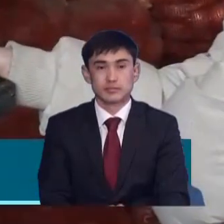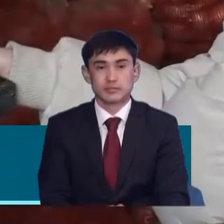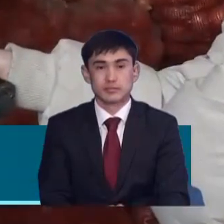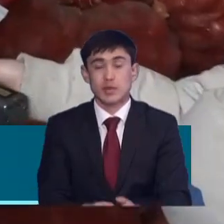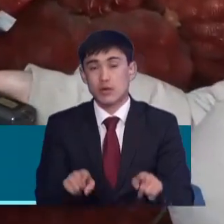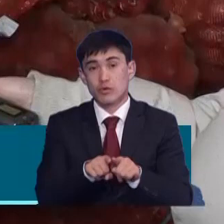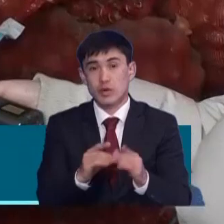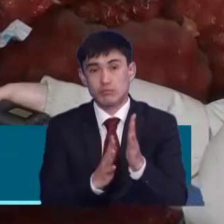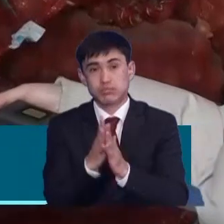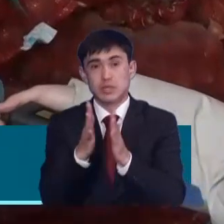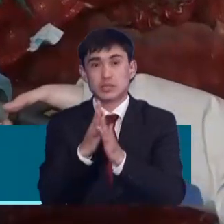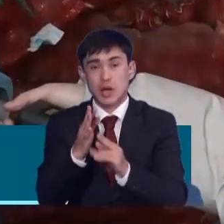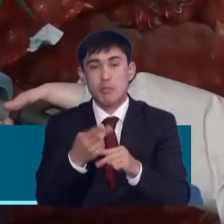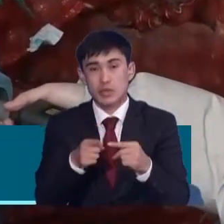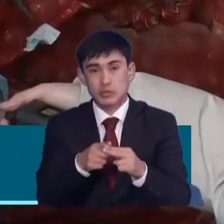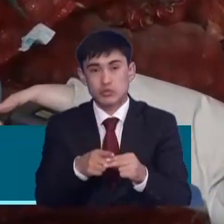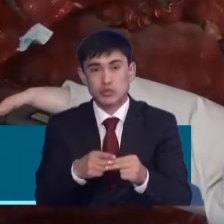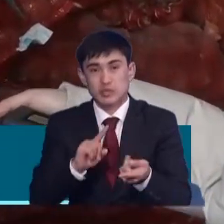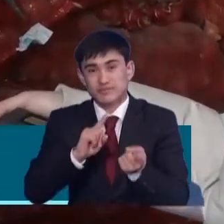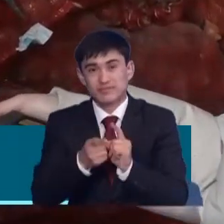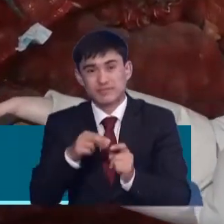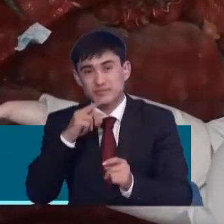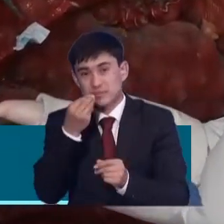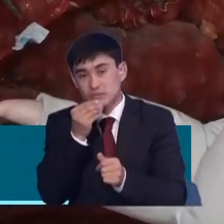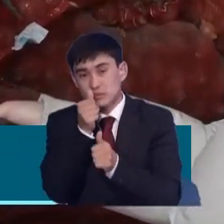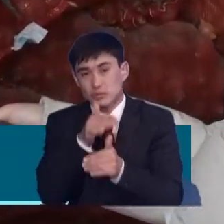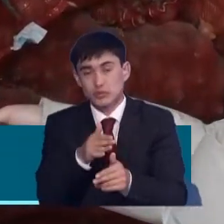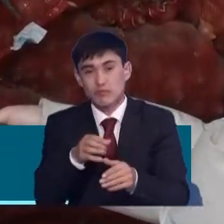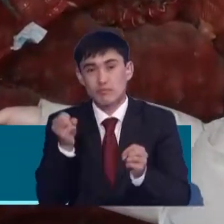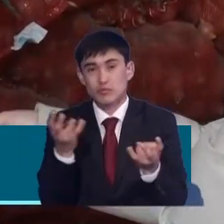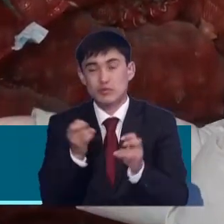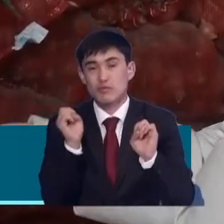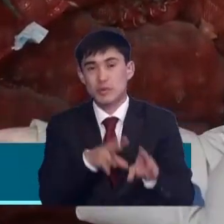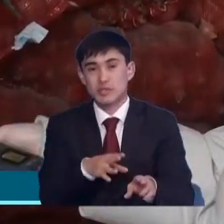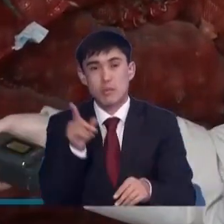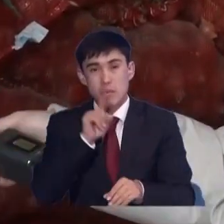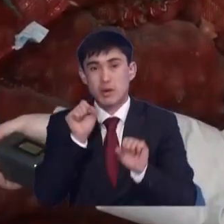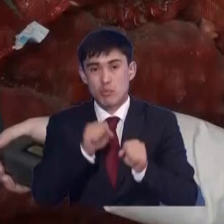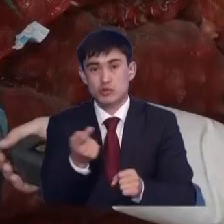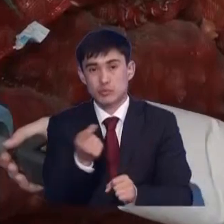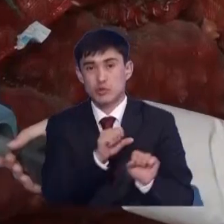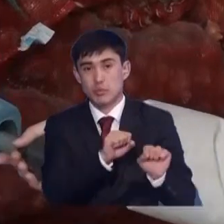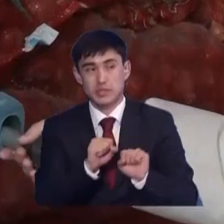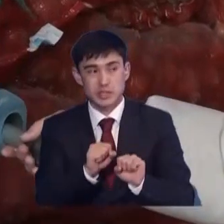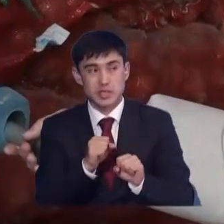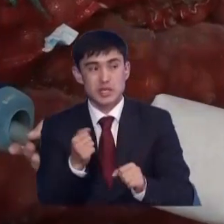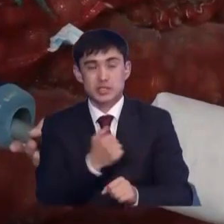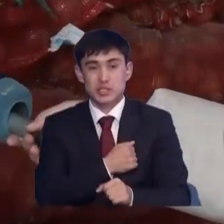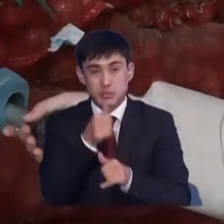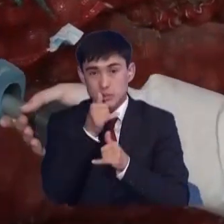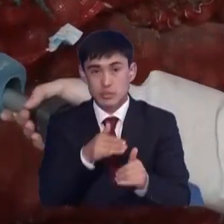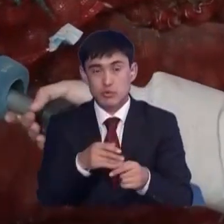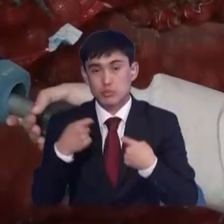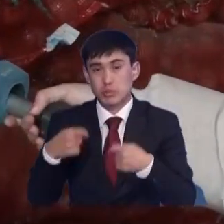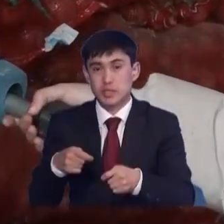Вот как они прорастают, а потом уже становятся непригодные. Придется выбрасывать. Пока еще можно немного продержать. К сожалению, мы не можем